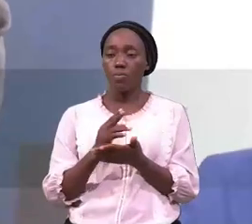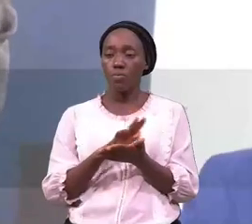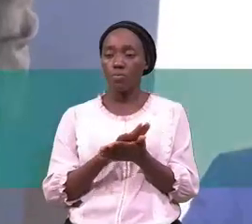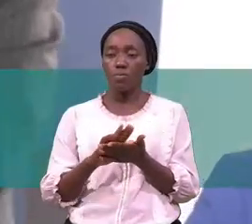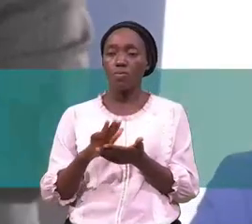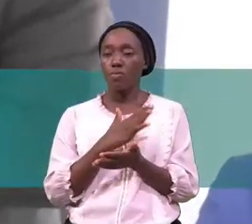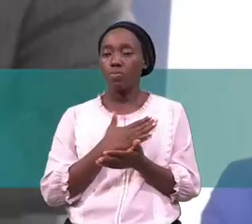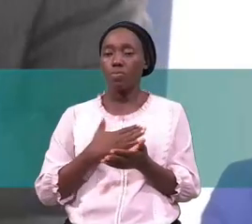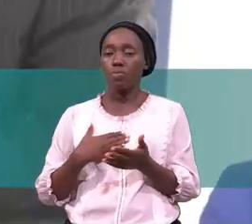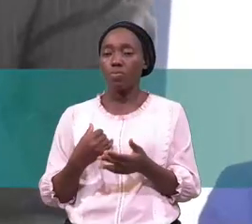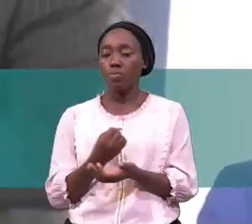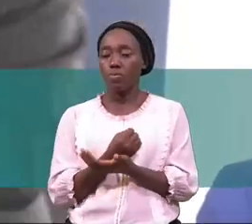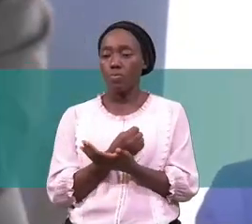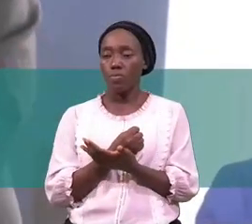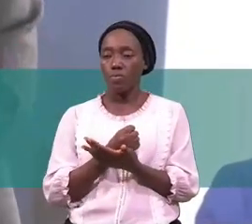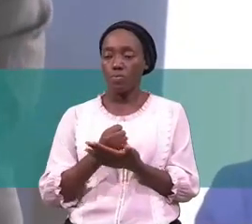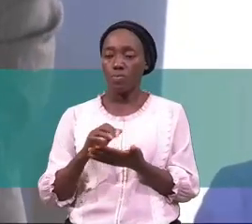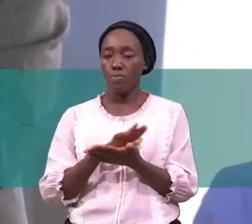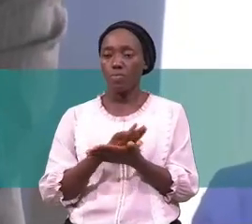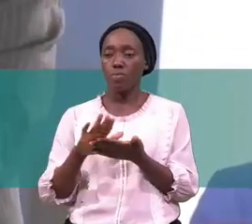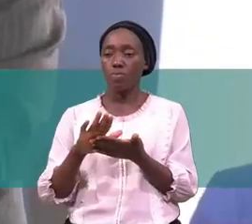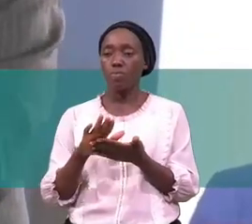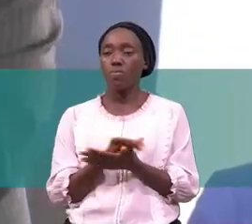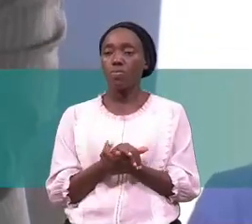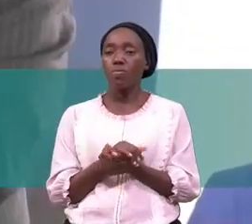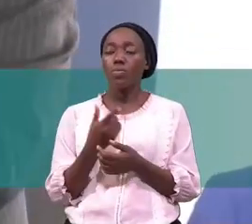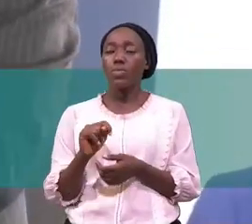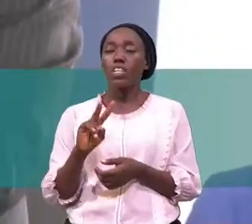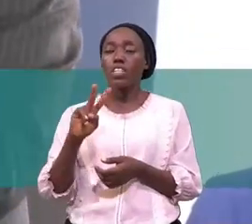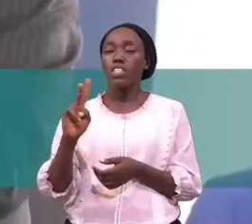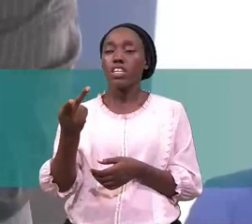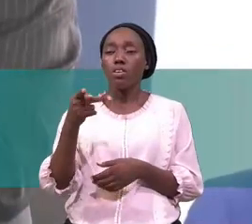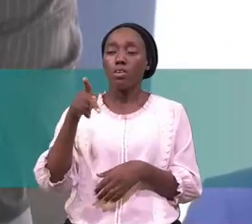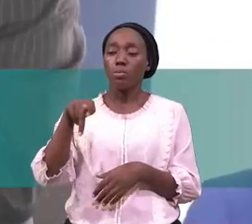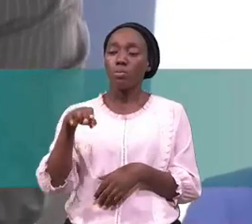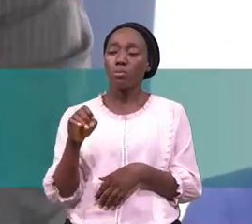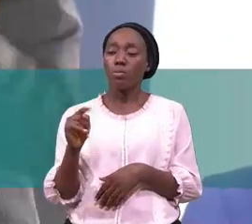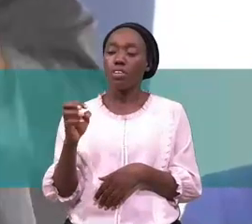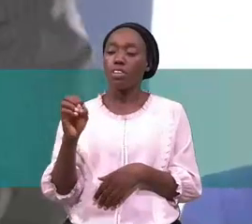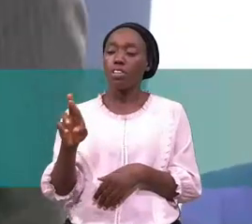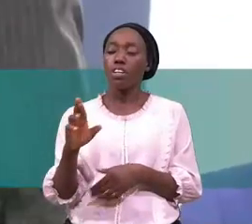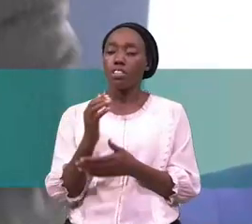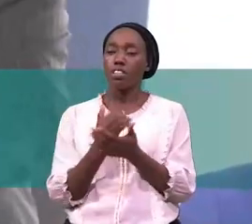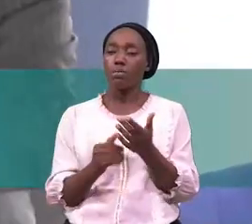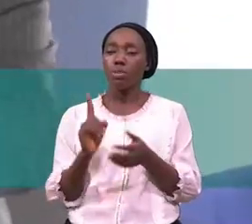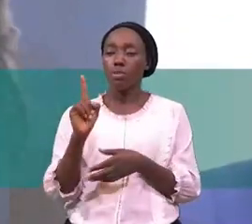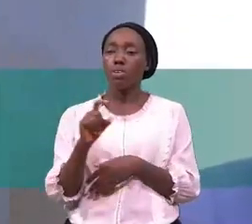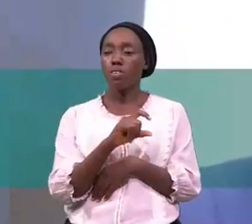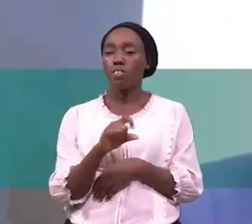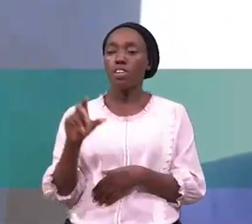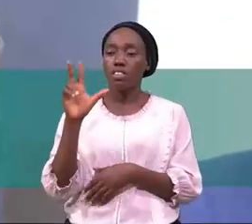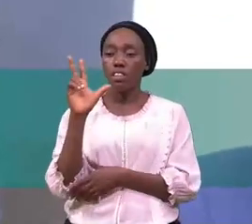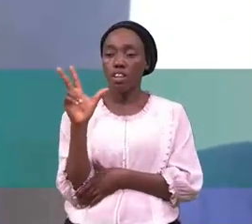C'est la confirmation de notre piété, de notre sanctification. En 2 Pierre chapitre 1,